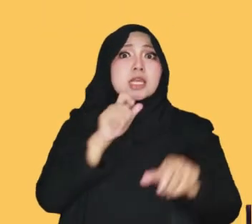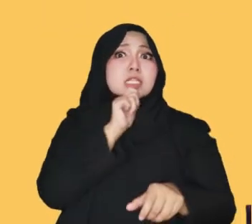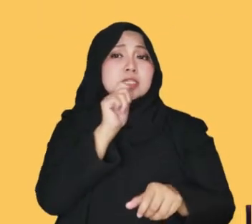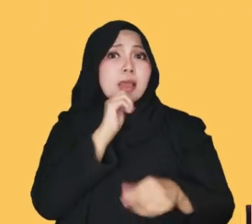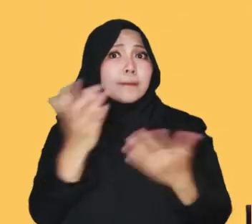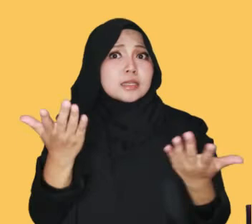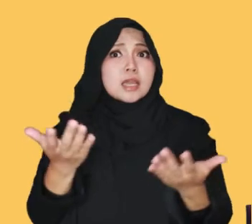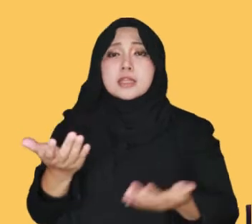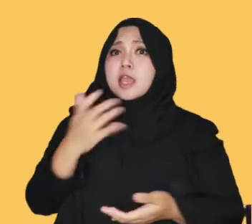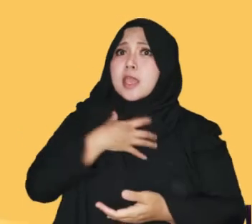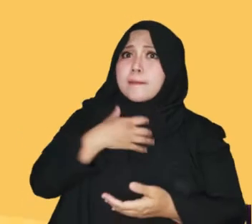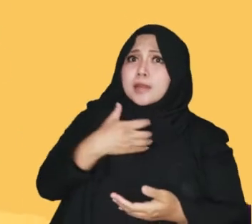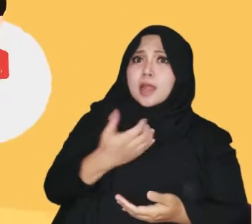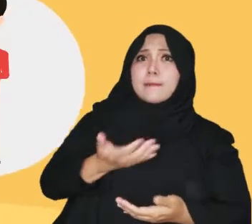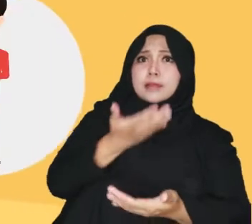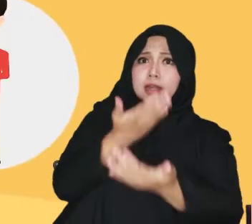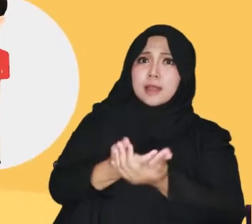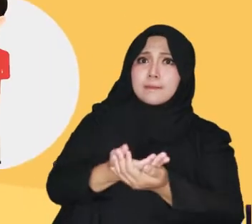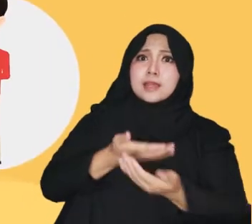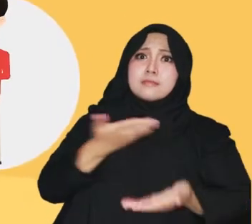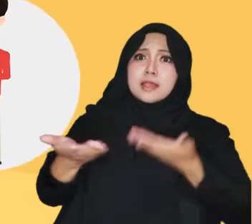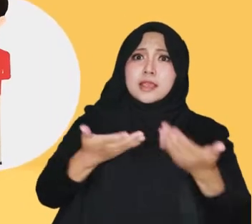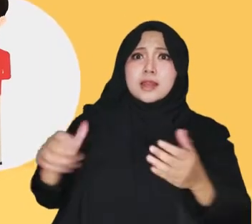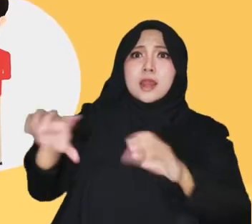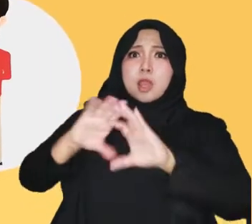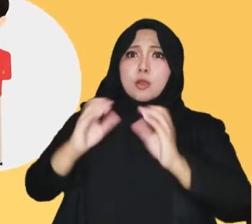Siapa saja yang berhak mendapat layanan pos bakum?